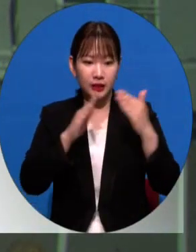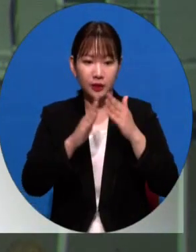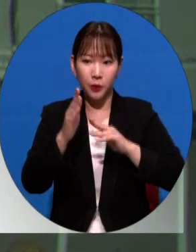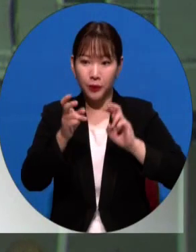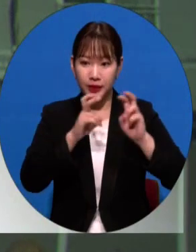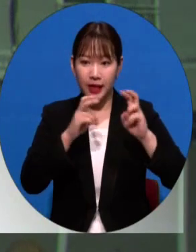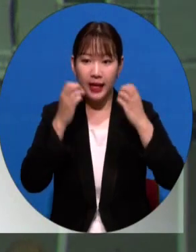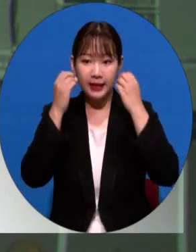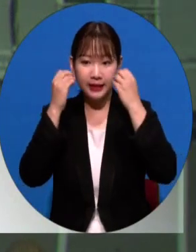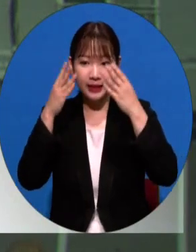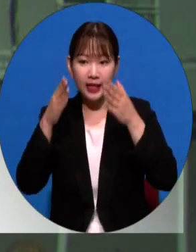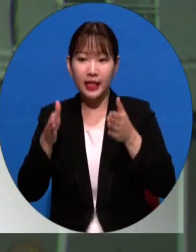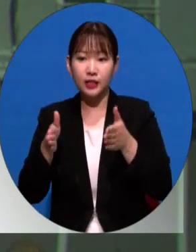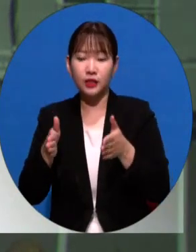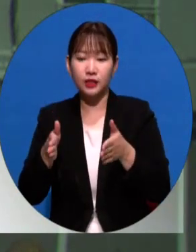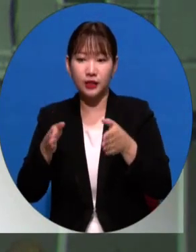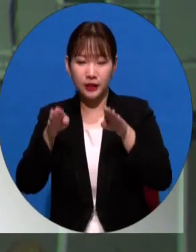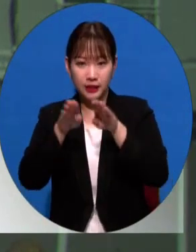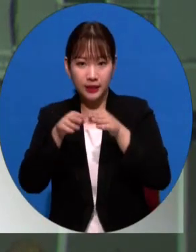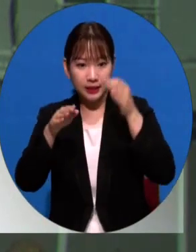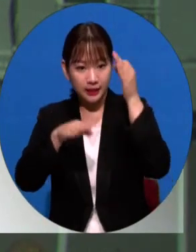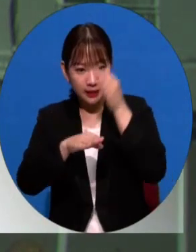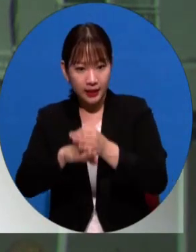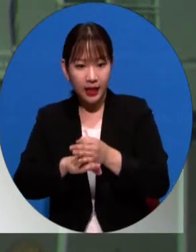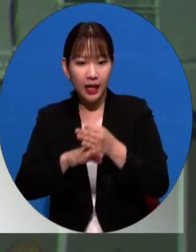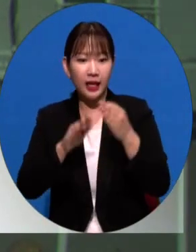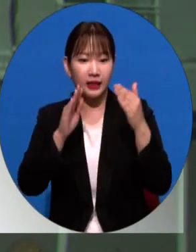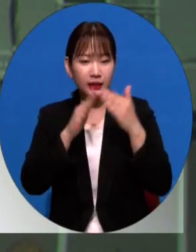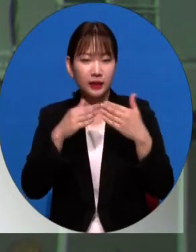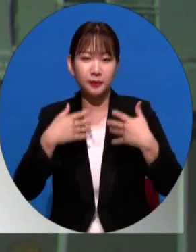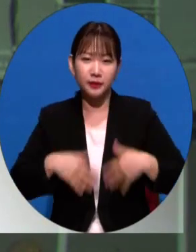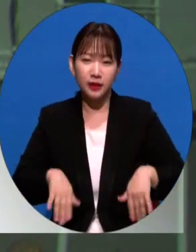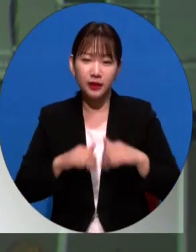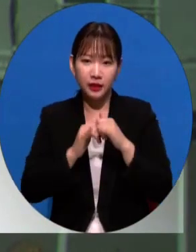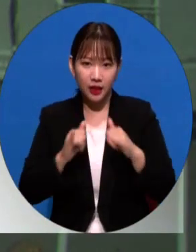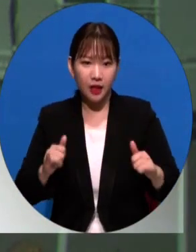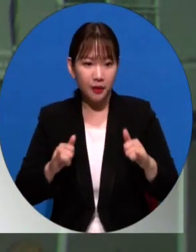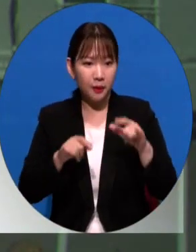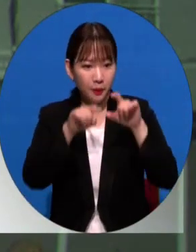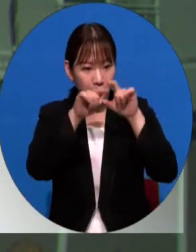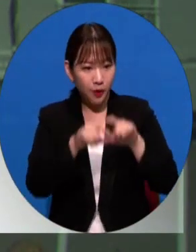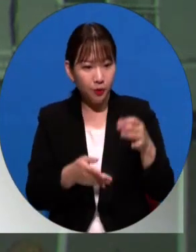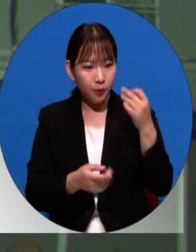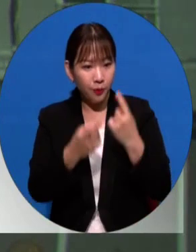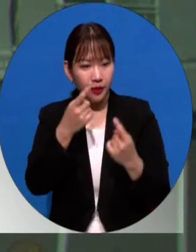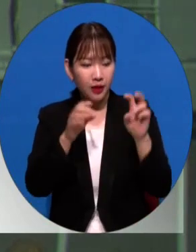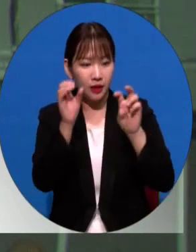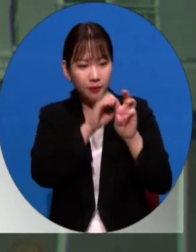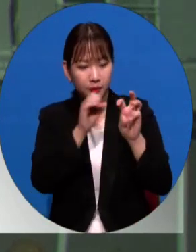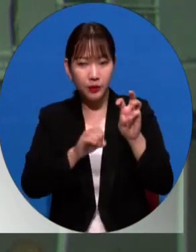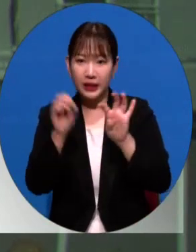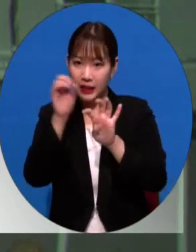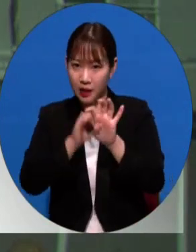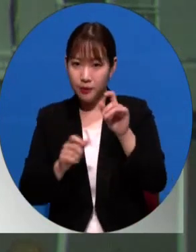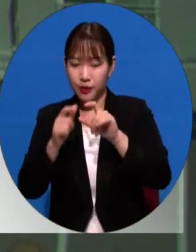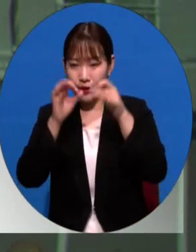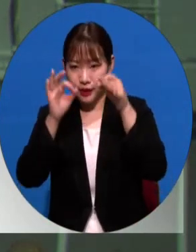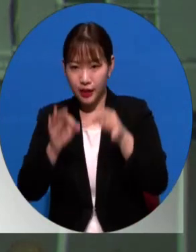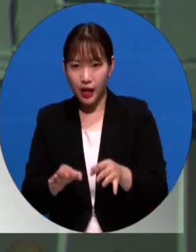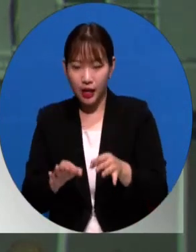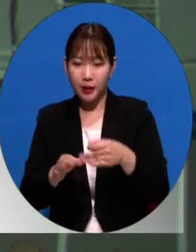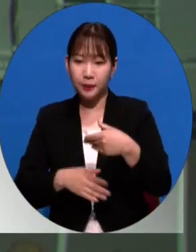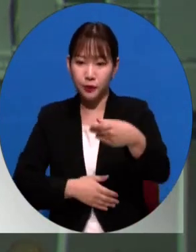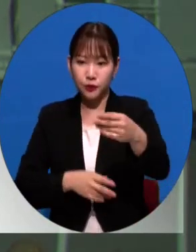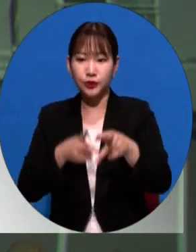한국토지주택공사가 신축 연립주택을 매입해 주거 취약계층에게 시세보다 30에서 40% 낮은 가격으로